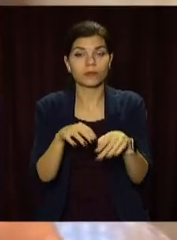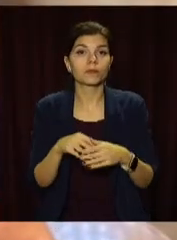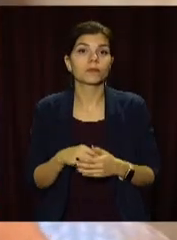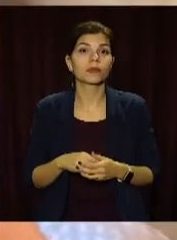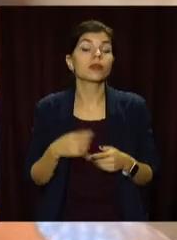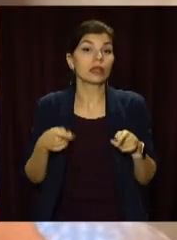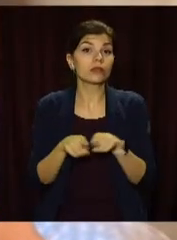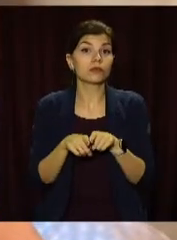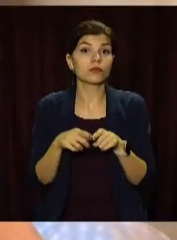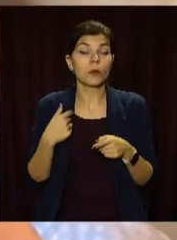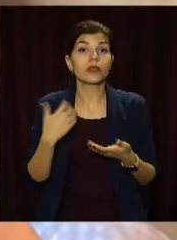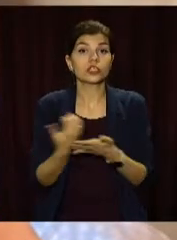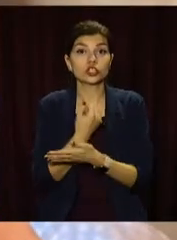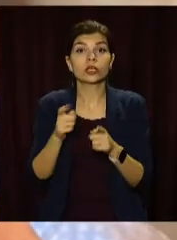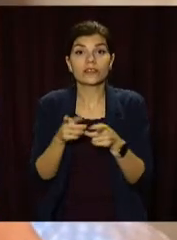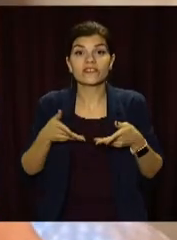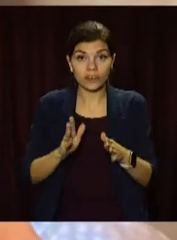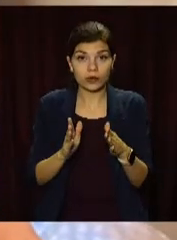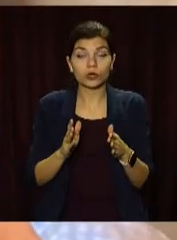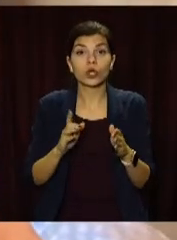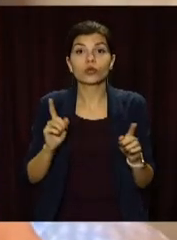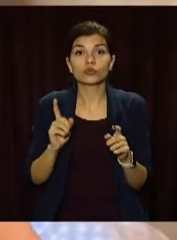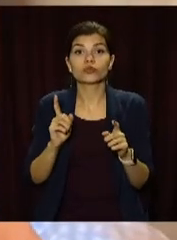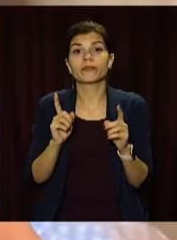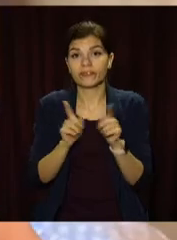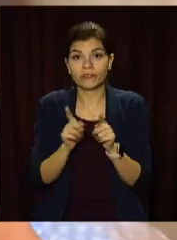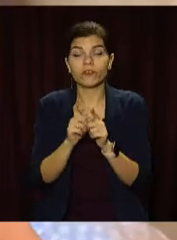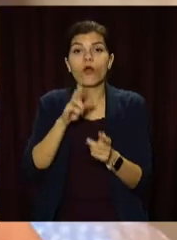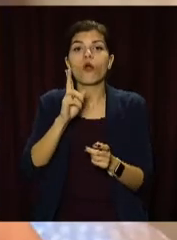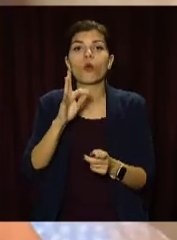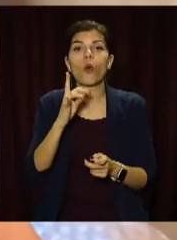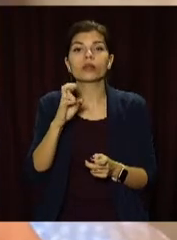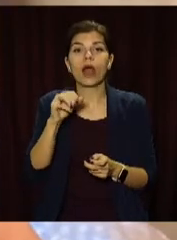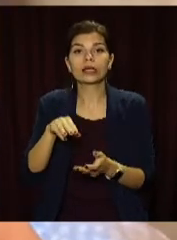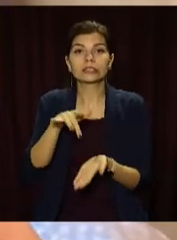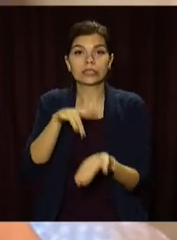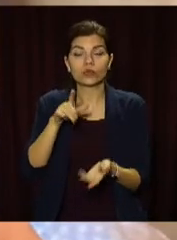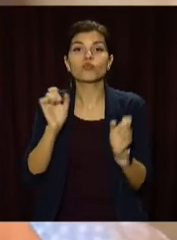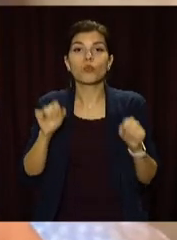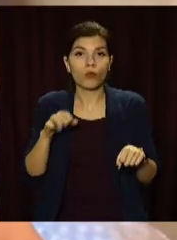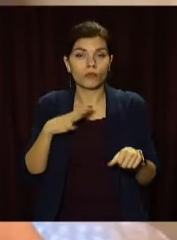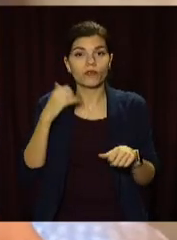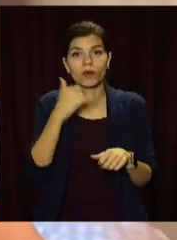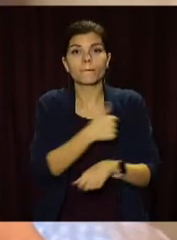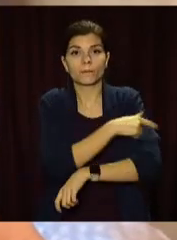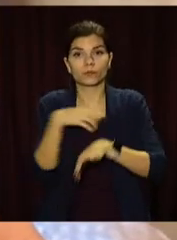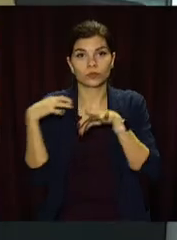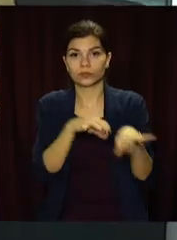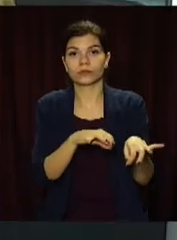ми знайшли такий спосіб, щоб безпосередньо в контакт-центрі можливо було викликати мобільну бригаду.